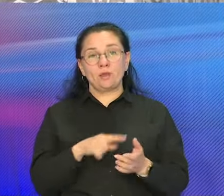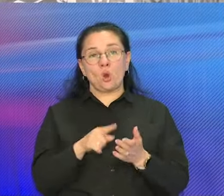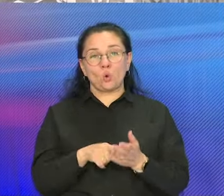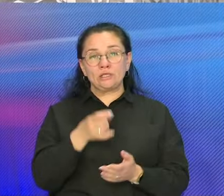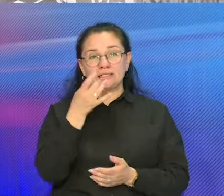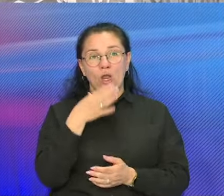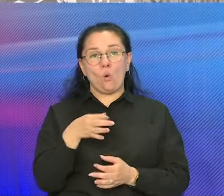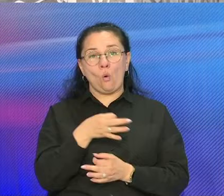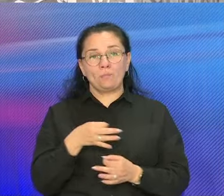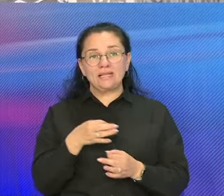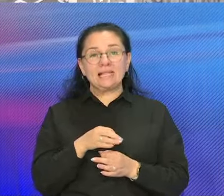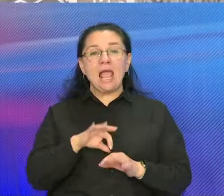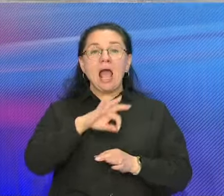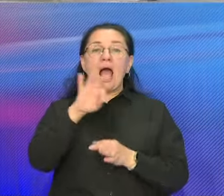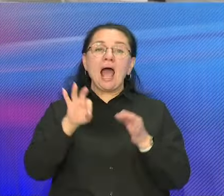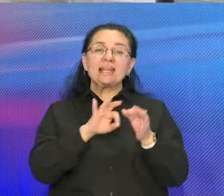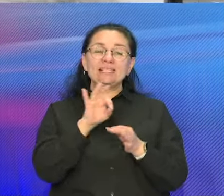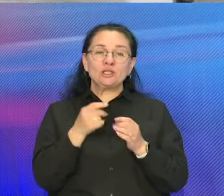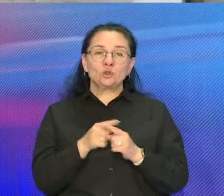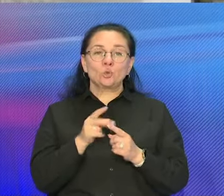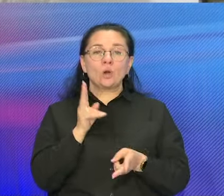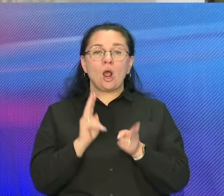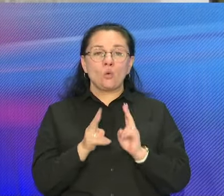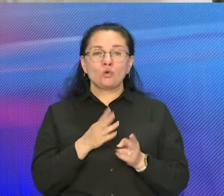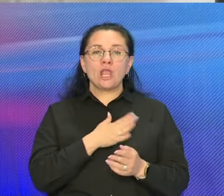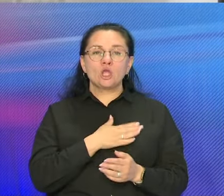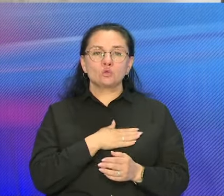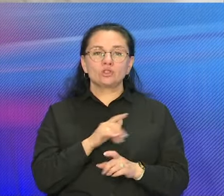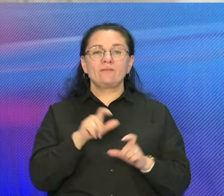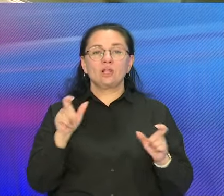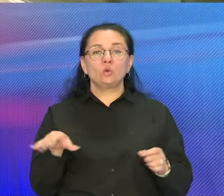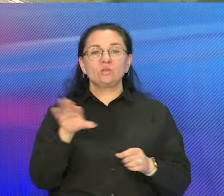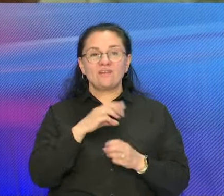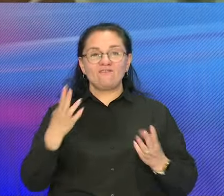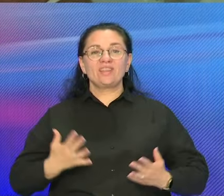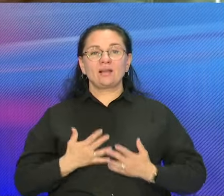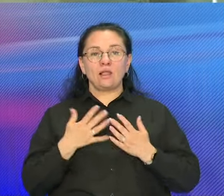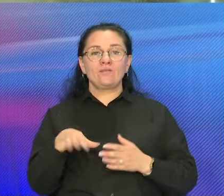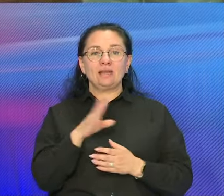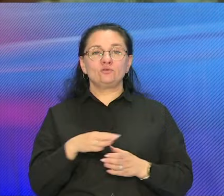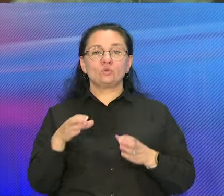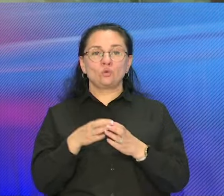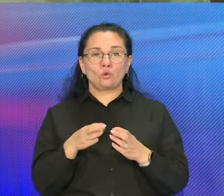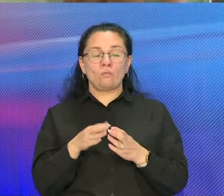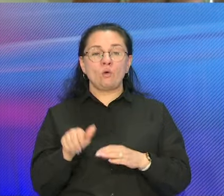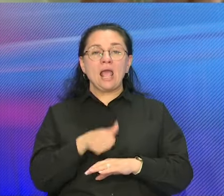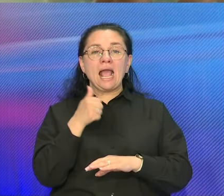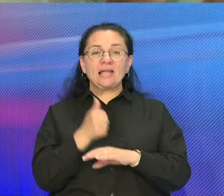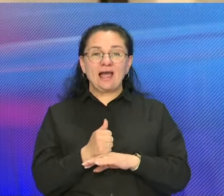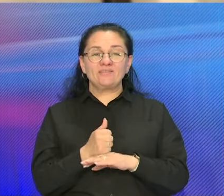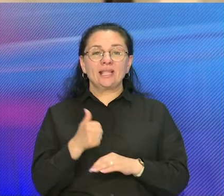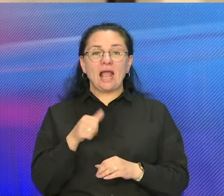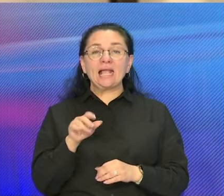архитектура, смачная белорусская кухня и душевные люди уразили всю здымочную группу По словам головного героя, белорусы, як и